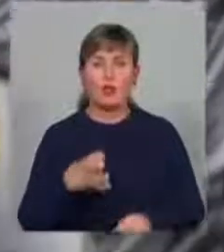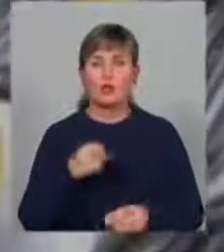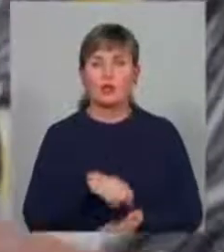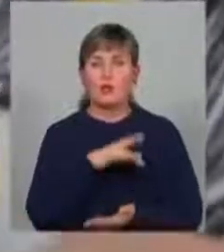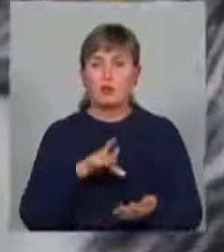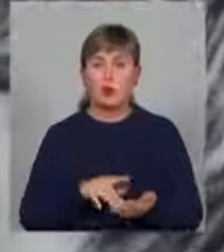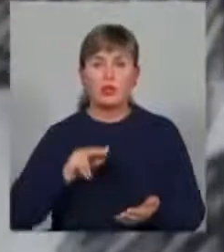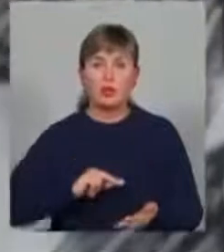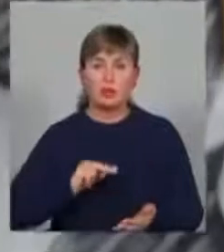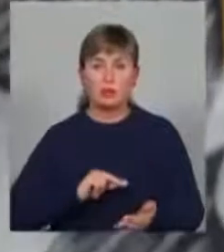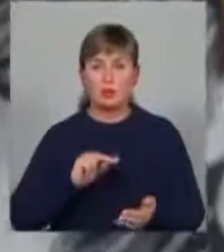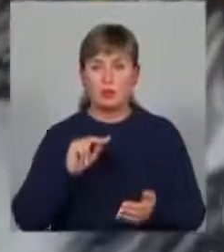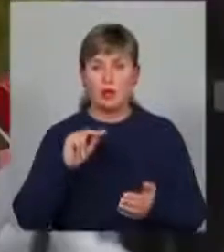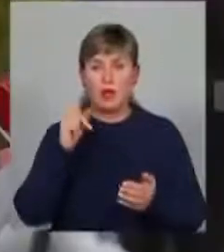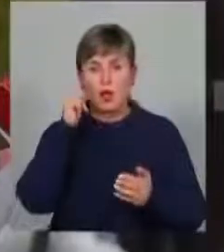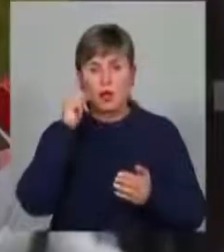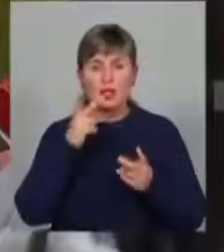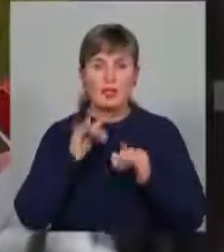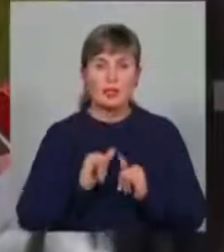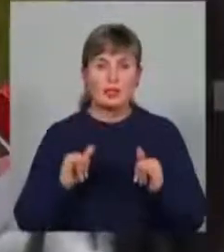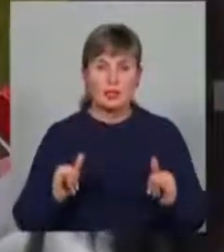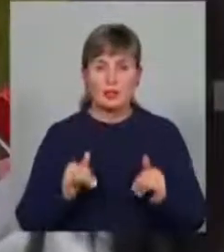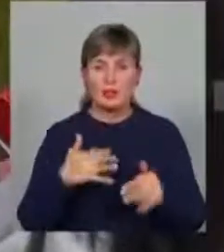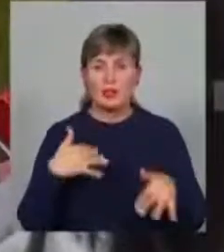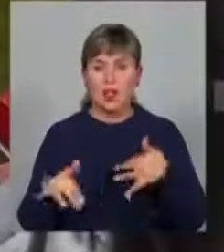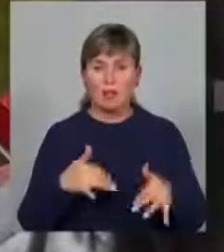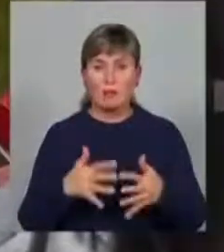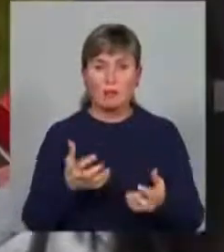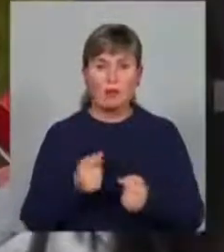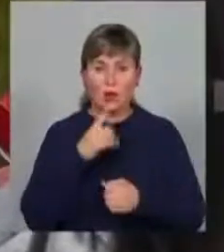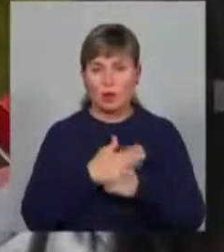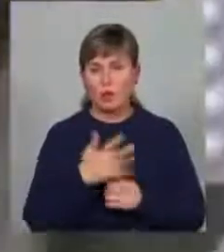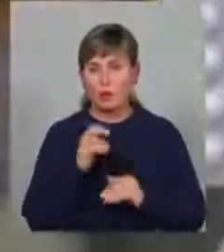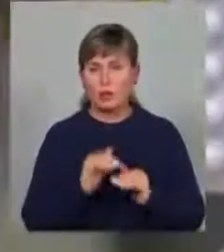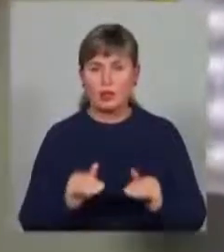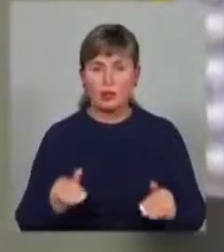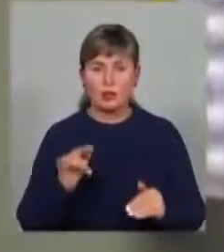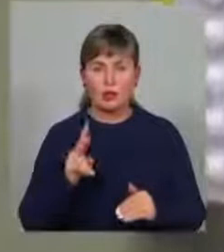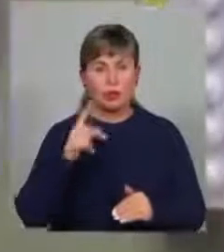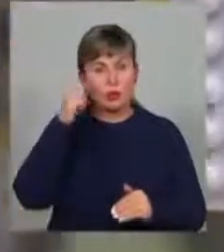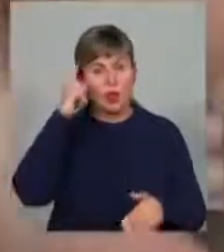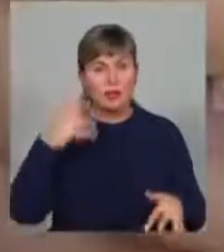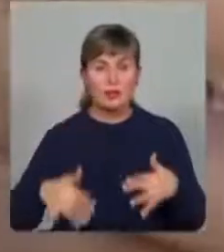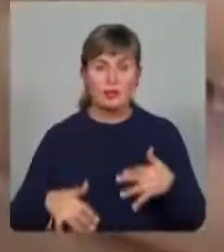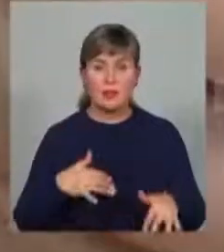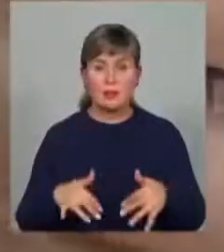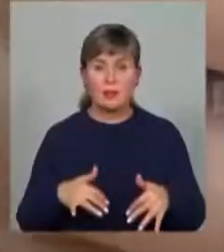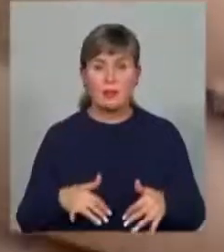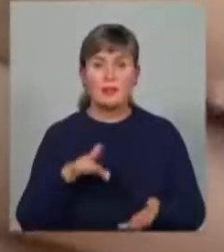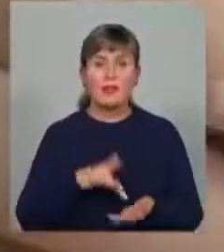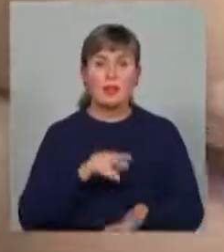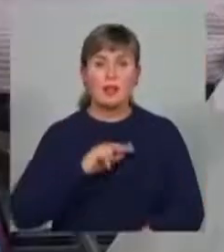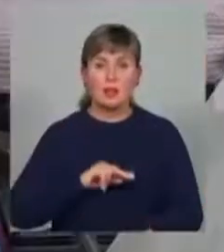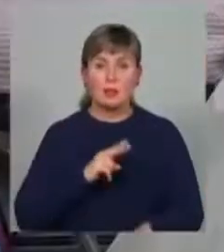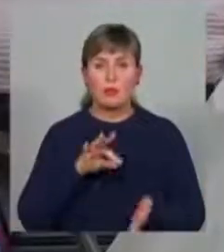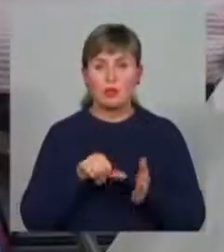городе заработал аутизм-центр «Асл-Мирас». Теперь здесь будут принимать около 300 детей с расстройством аутистического спектра. Центр работает